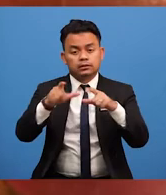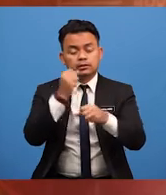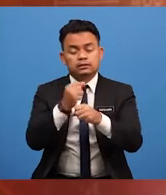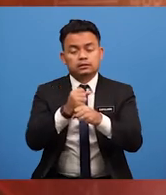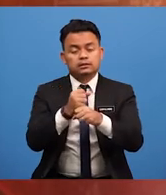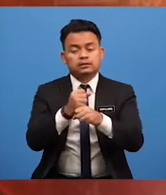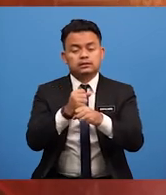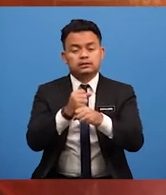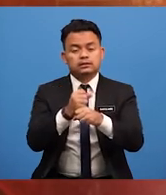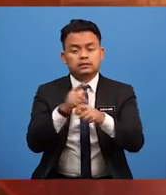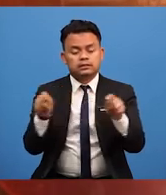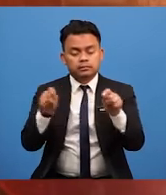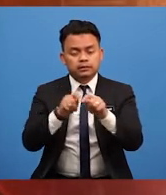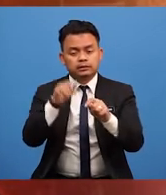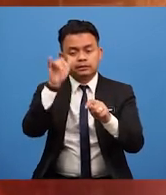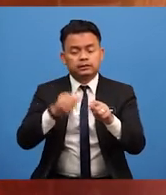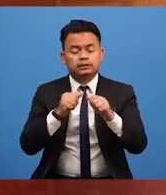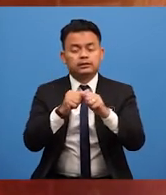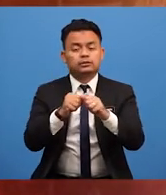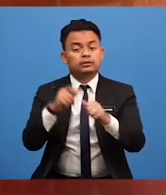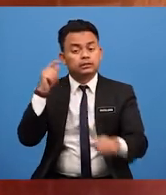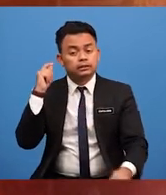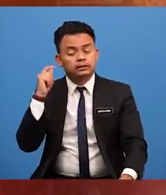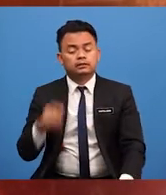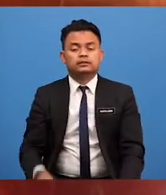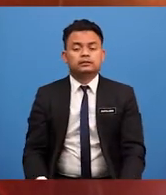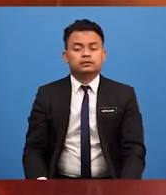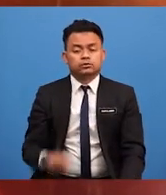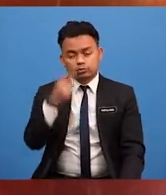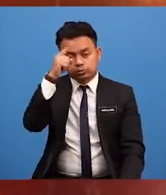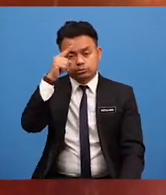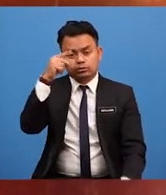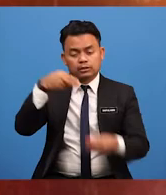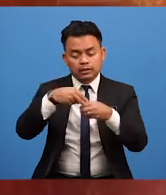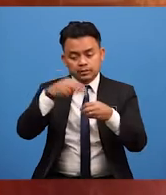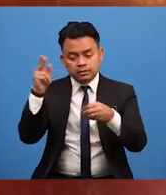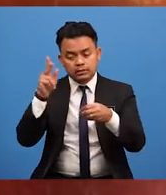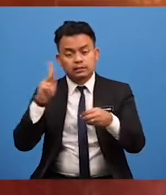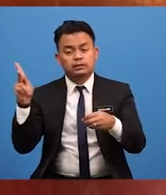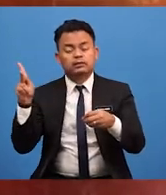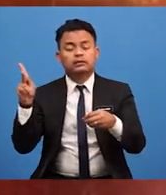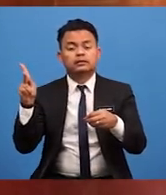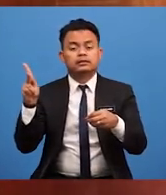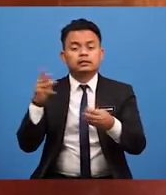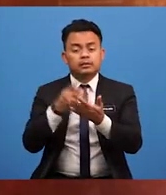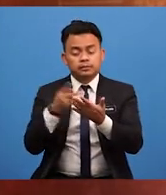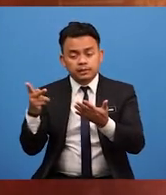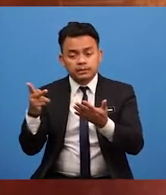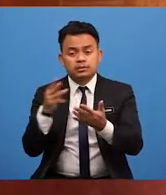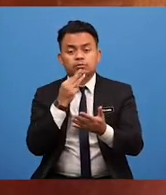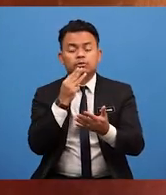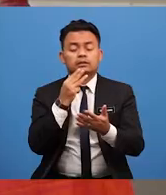tadi untuk menghasilkan paste warna batik cetak yang berkualiti.